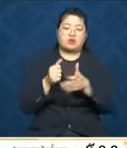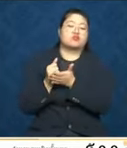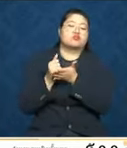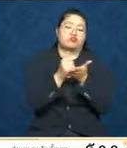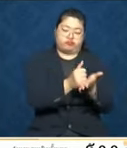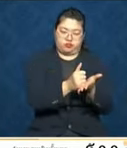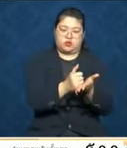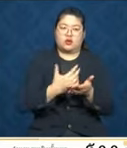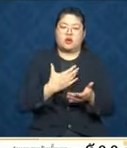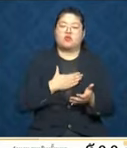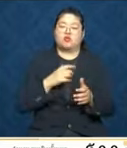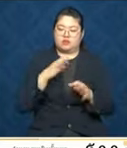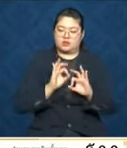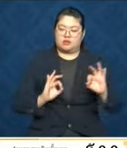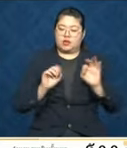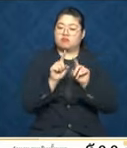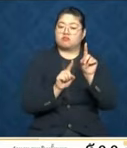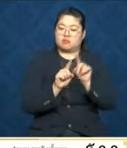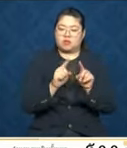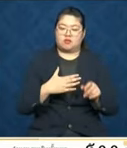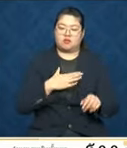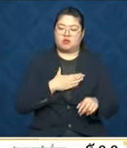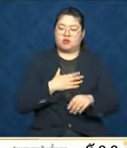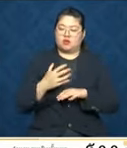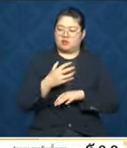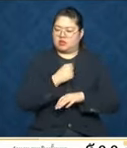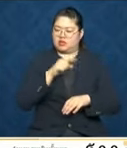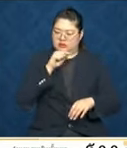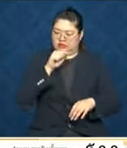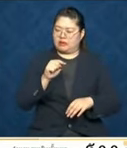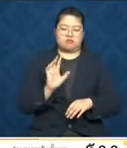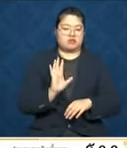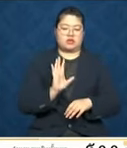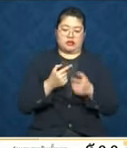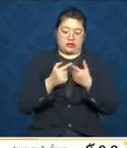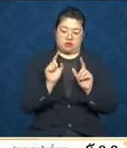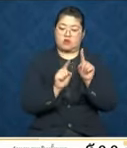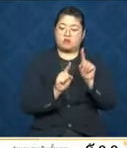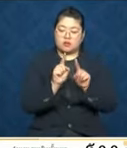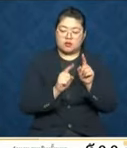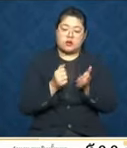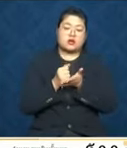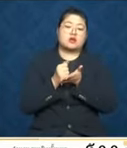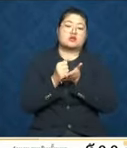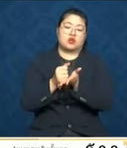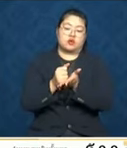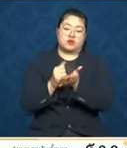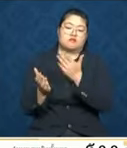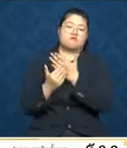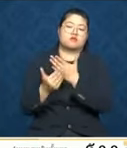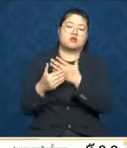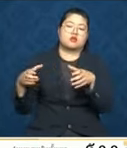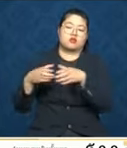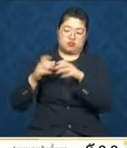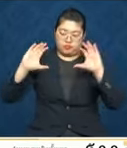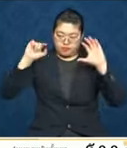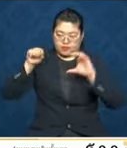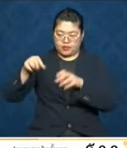มจะใช้วิธีการประเมินผลเราไม่มีอำนาจที่จะสั่งการแต่การประเมินผลจะช่วยกระตุ้นให้วัดได้ว่